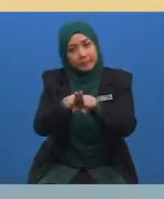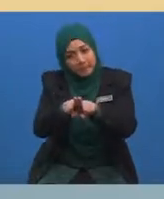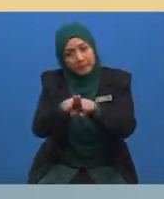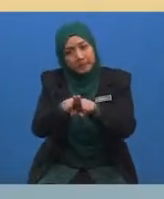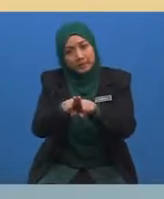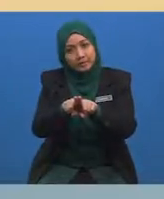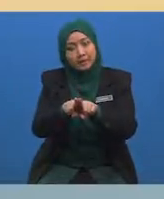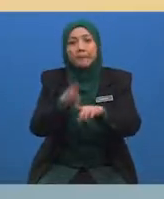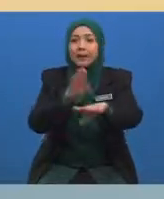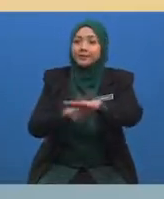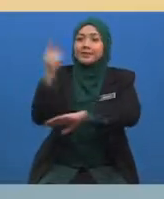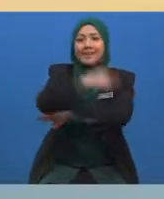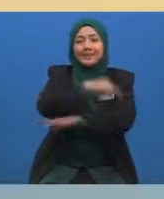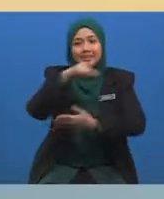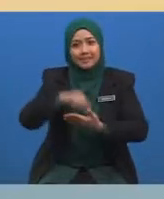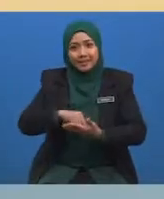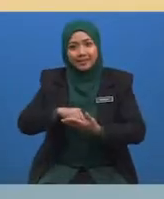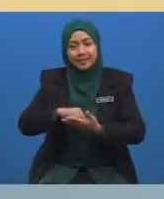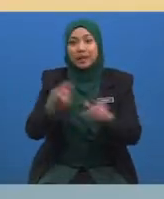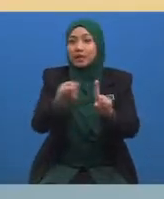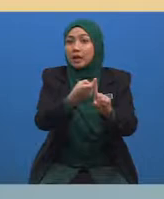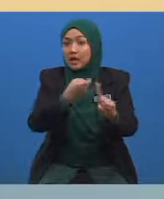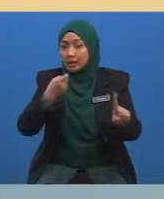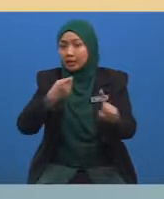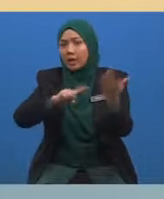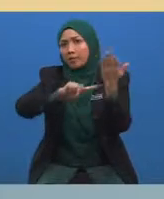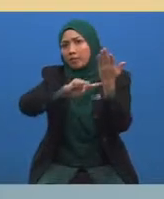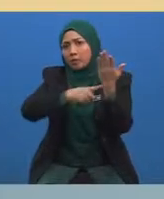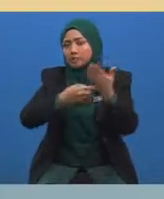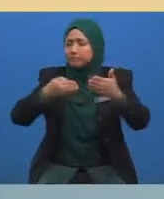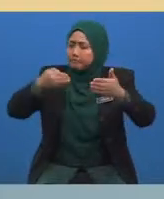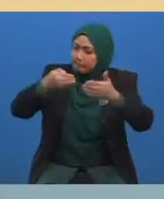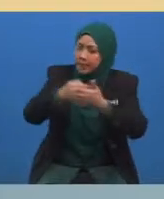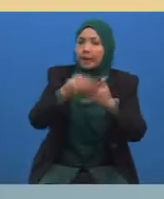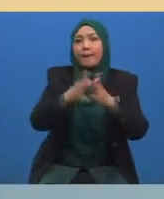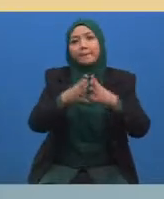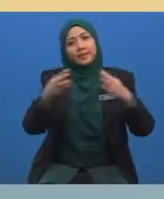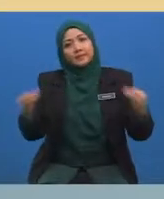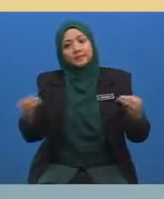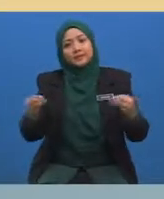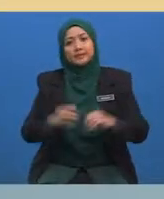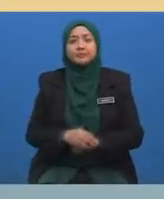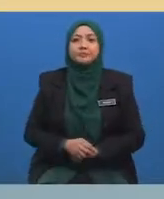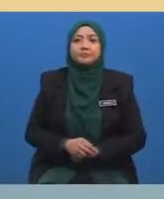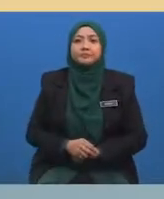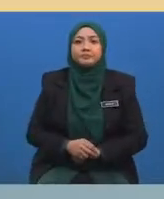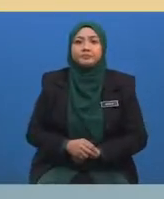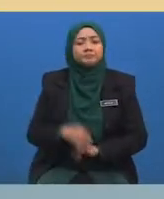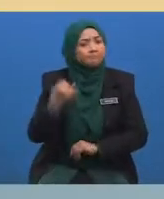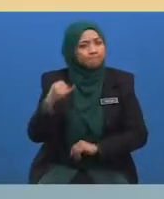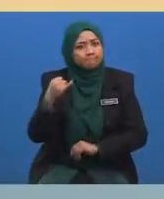laksanakan pada hari ini dari mula hingga akhir. Jangan ke mana-mana ya.